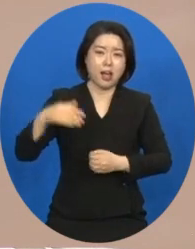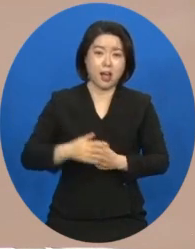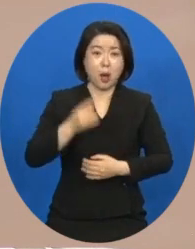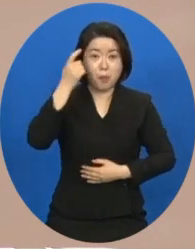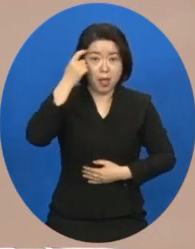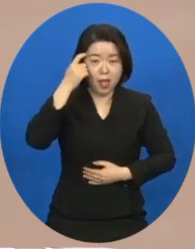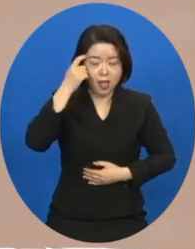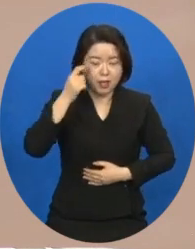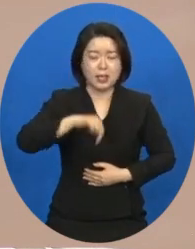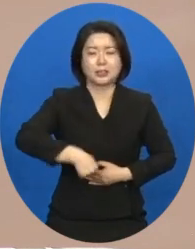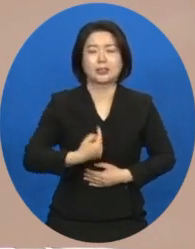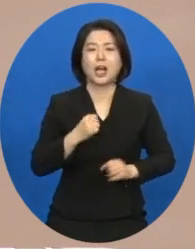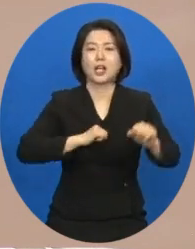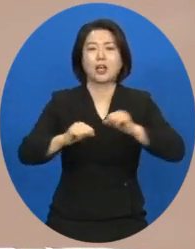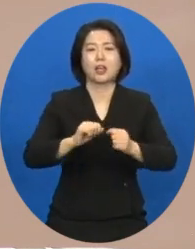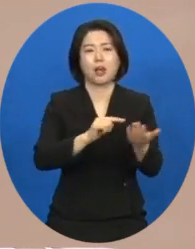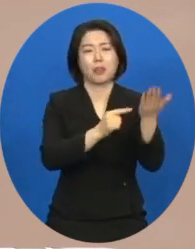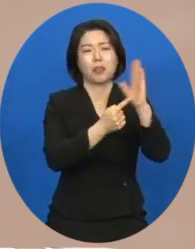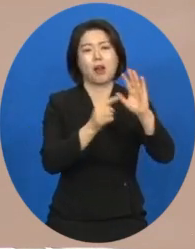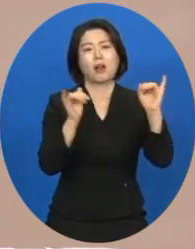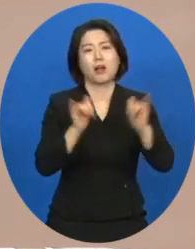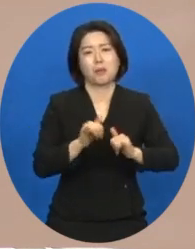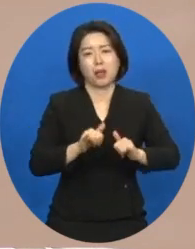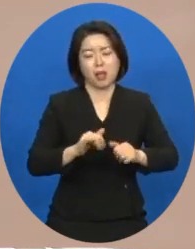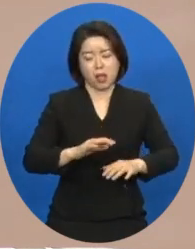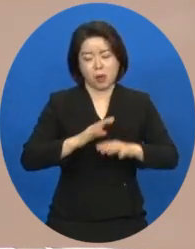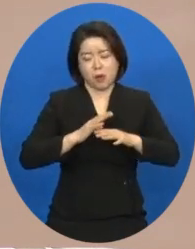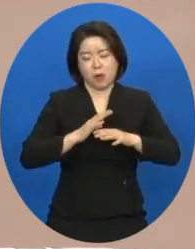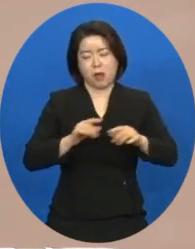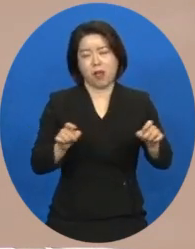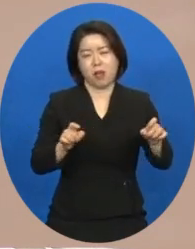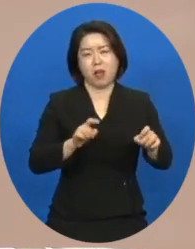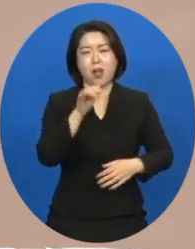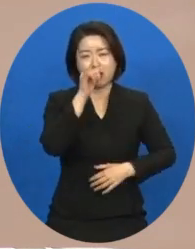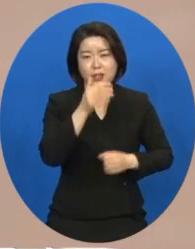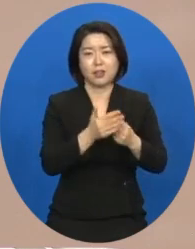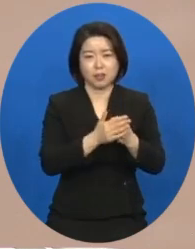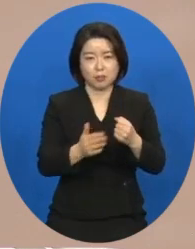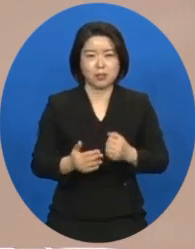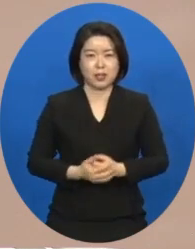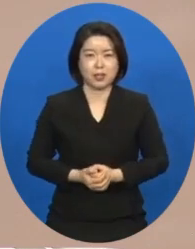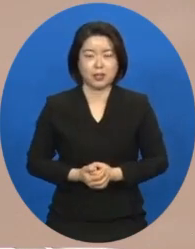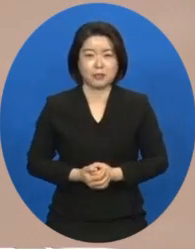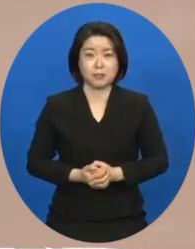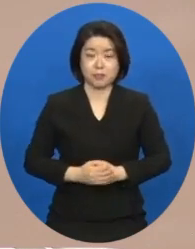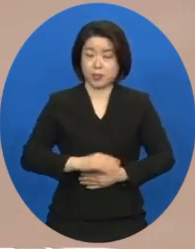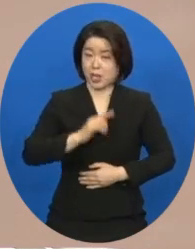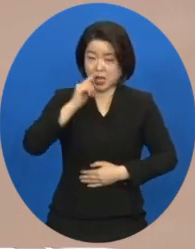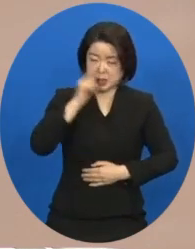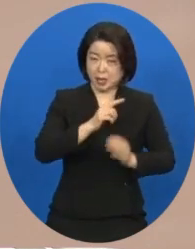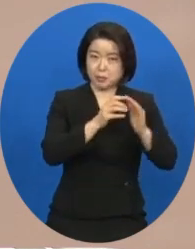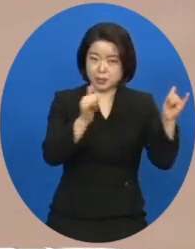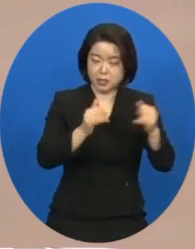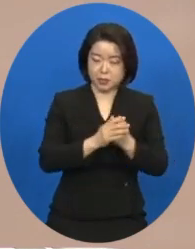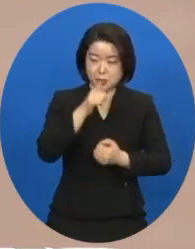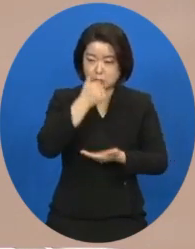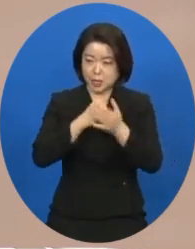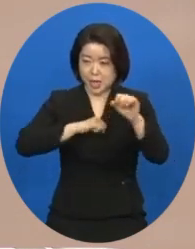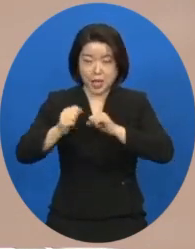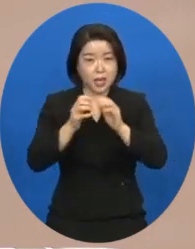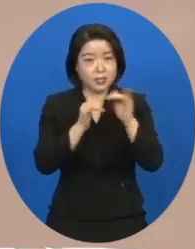행위가 드러날까 봐 두려워하기 때문이다. 악한 사람은, 죄 지은